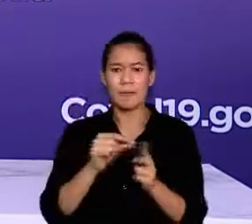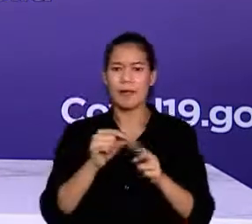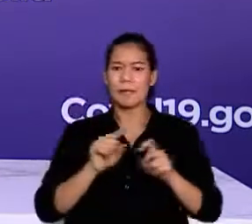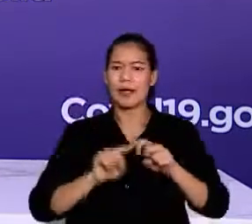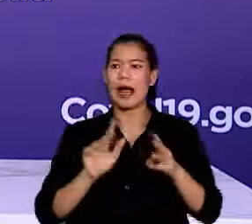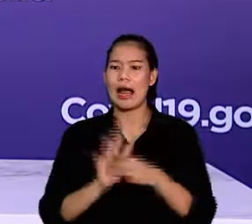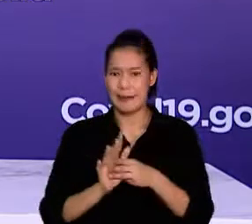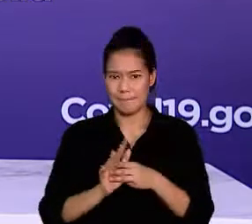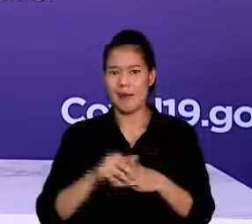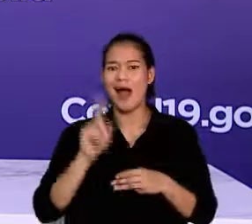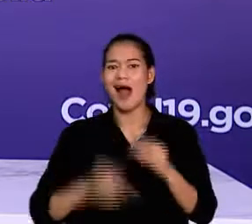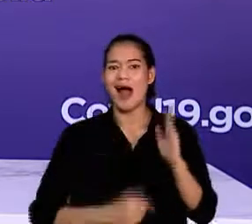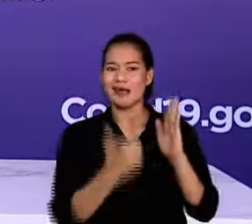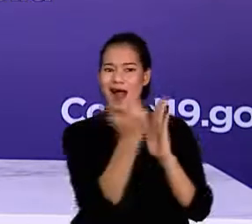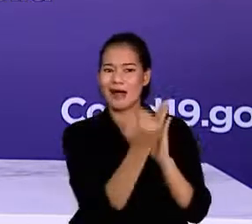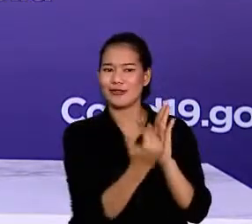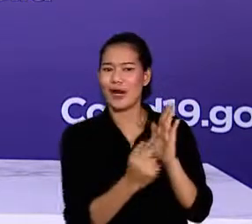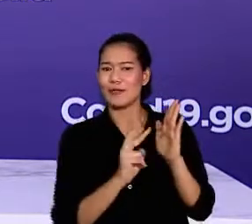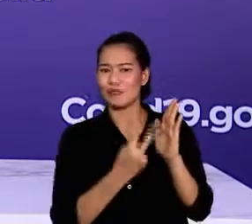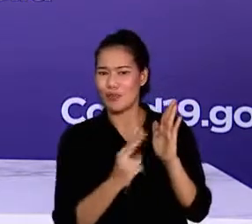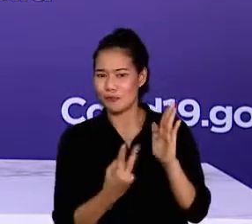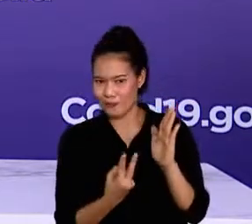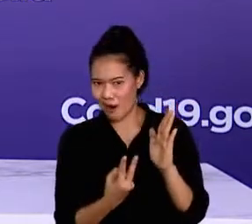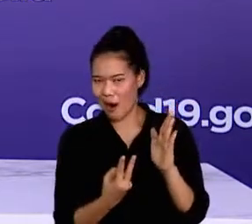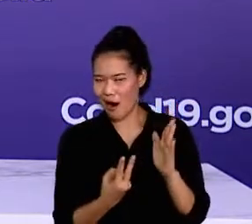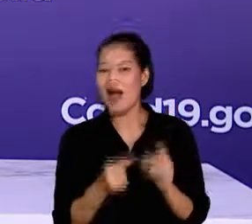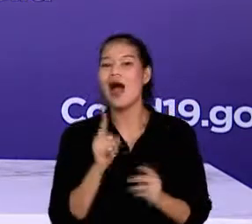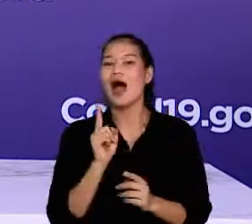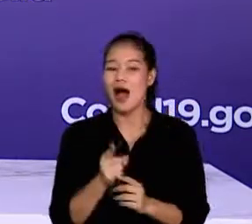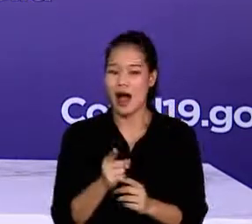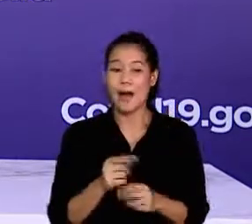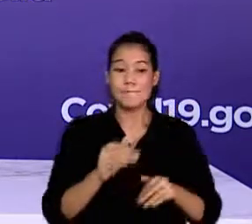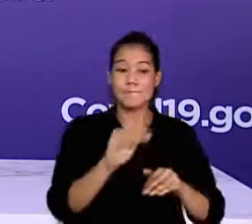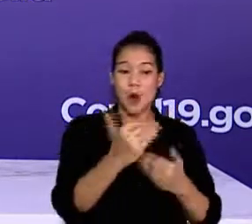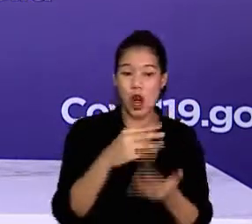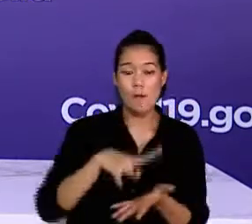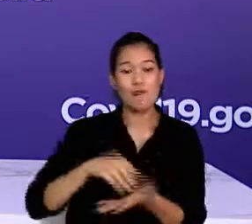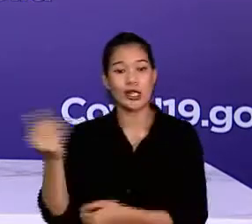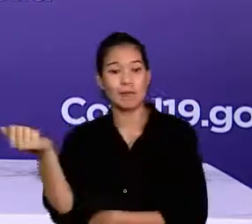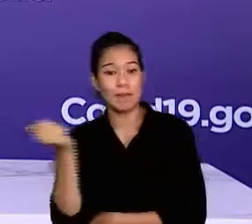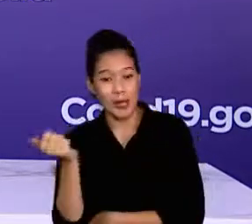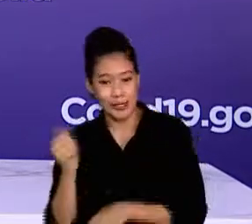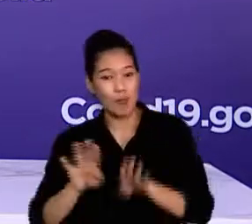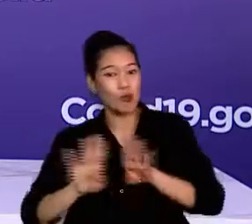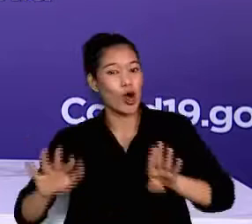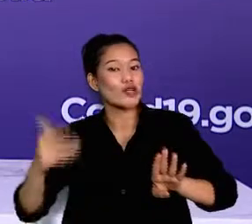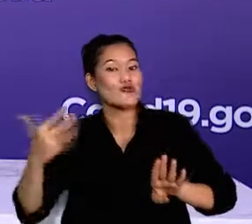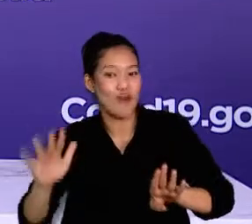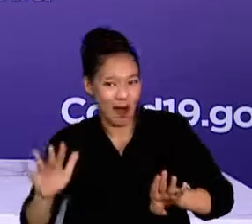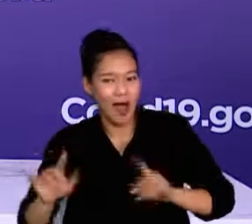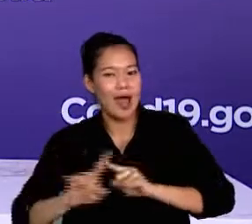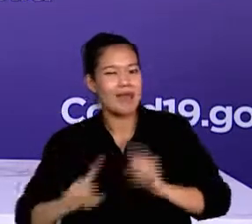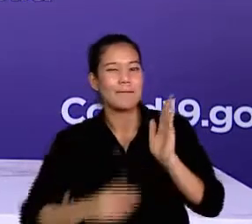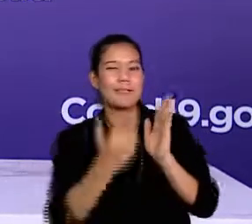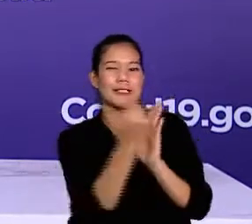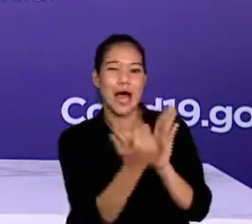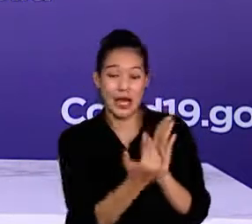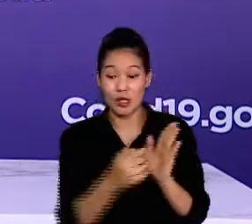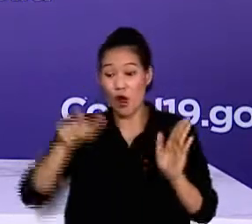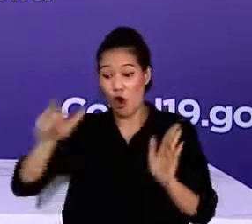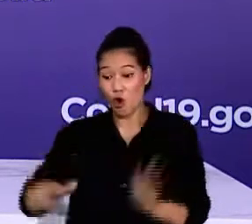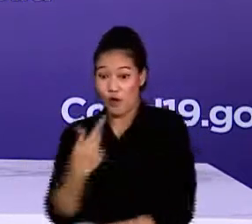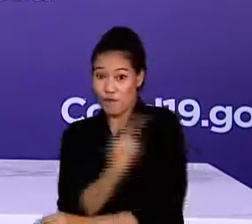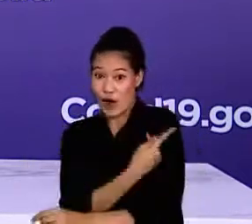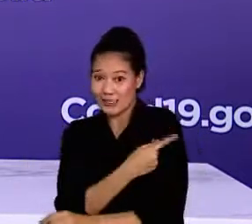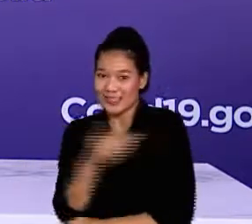ppkm dengan sejumlah relaksasi di beberapa sektor mal-mal dan pusat perbelanjaan sudah dibuka dengan syarat hanya